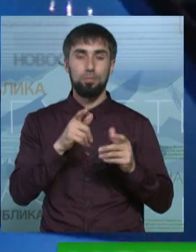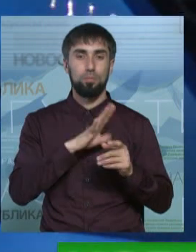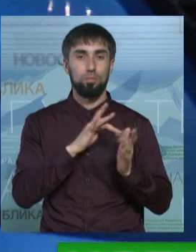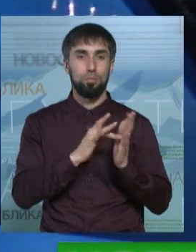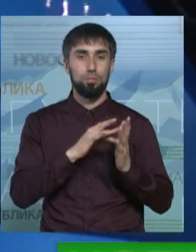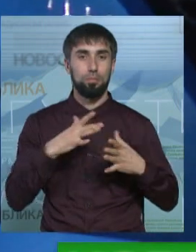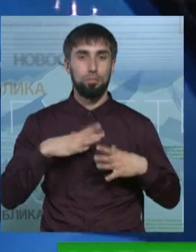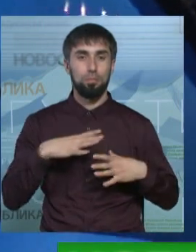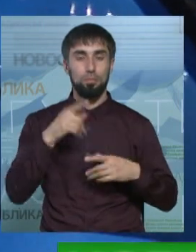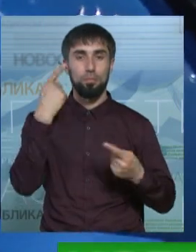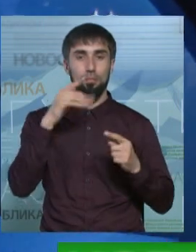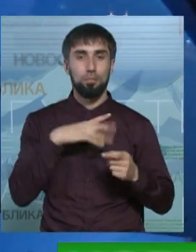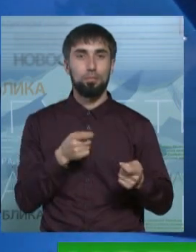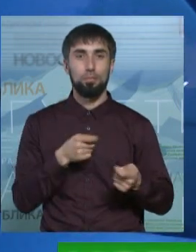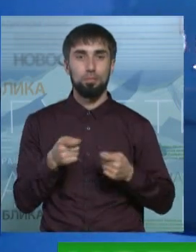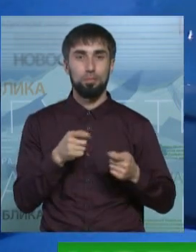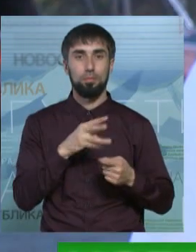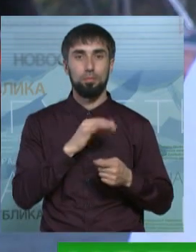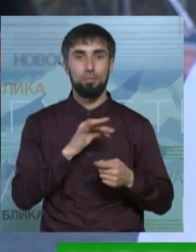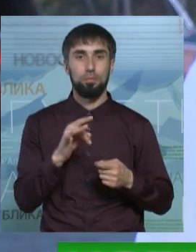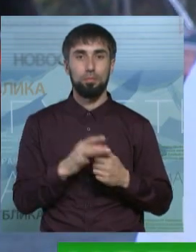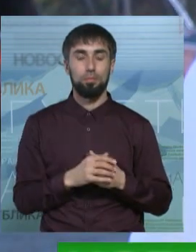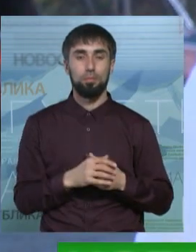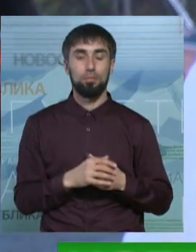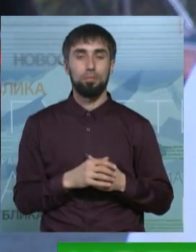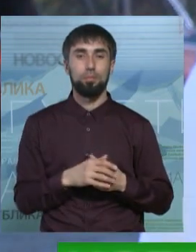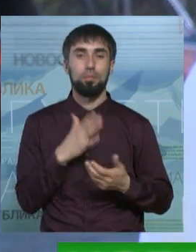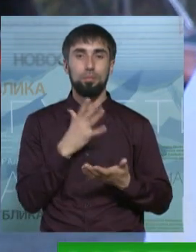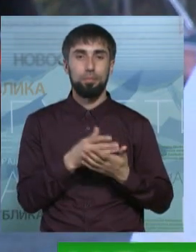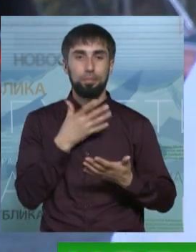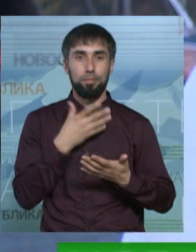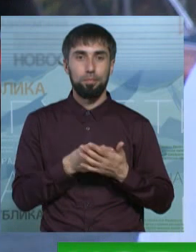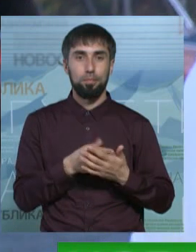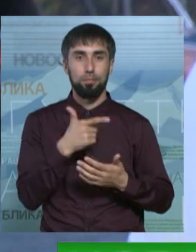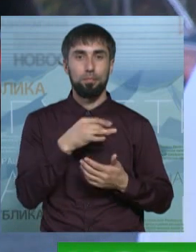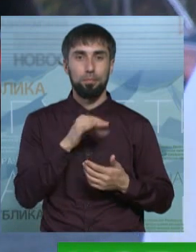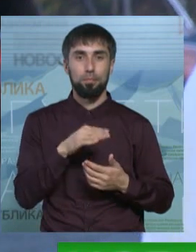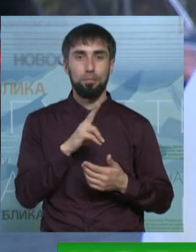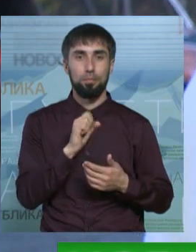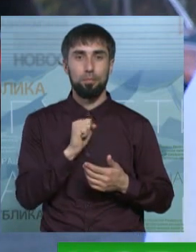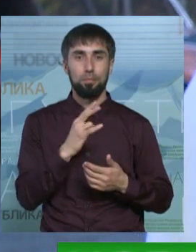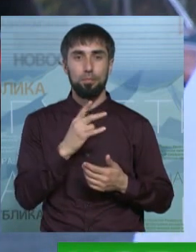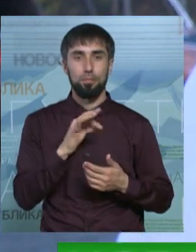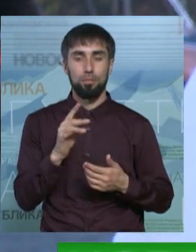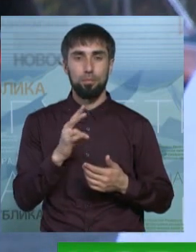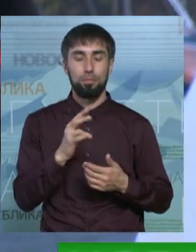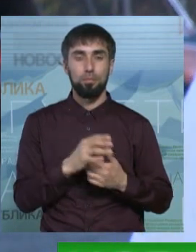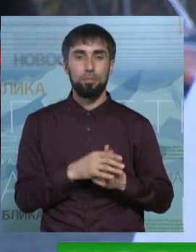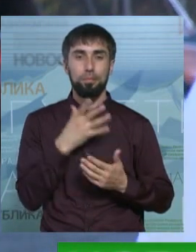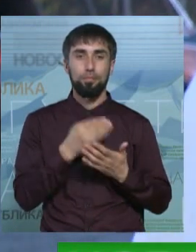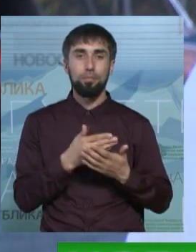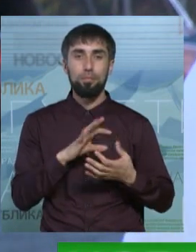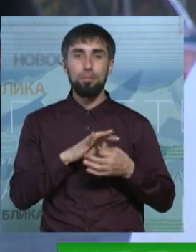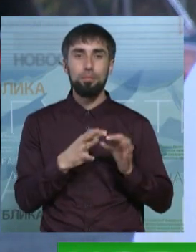Кавказ. Идея, которой руководствовались менеджеры. Фактически есть свой Гранд Каньон, свои альпийские